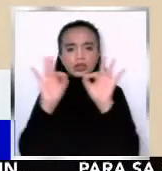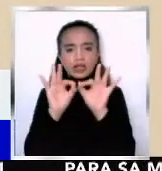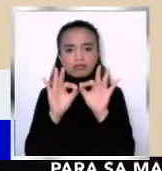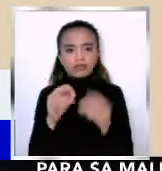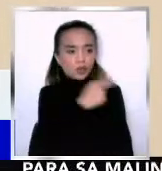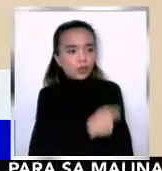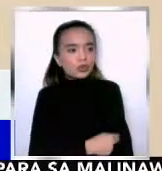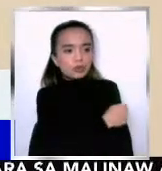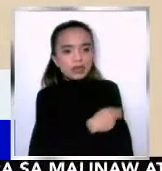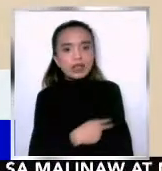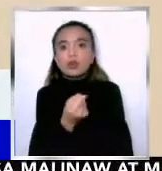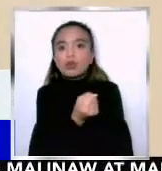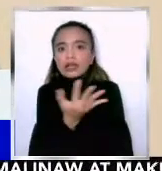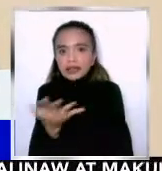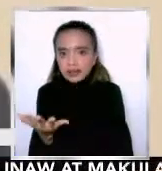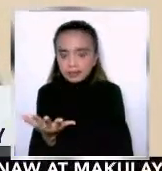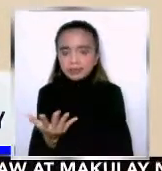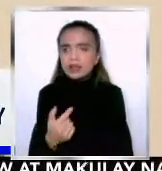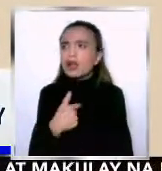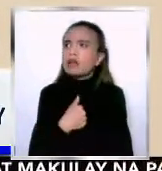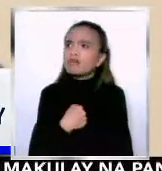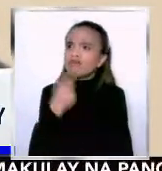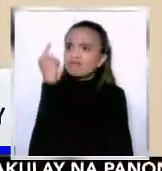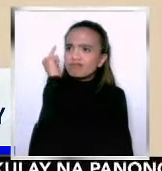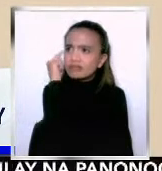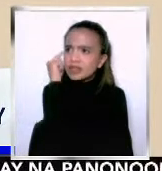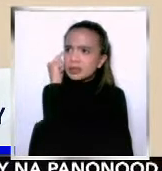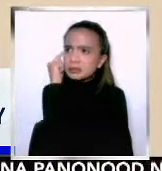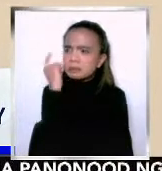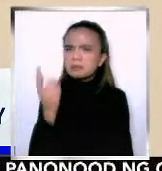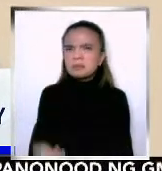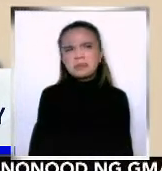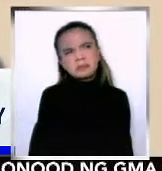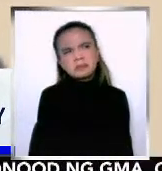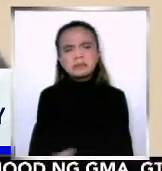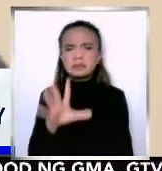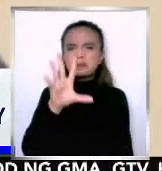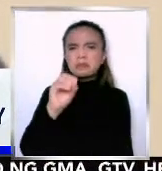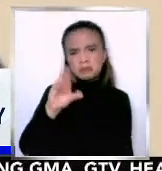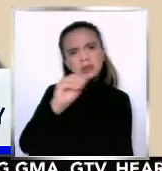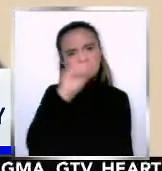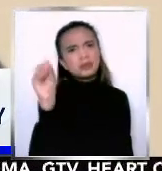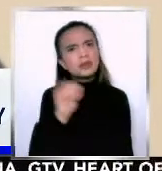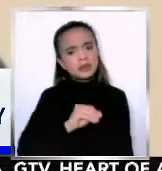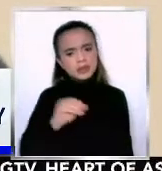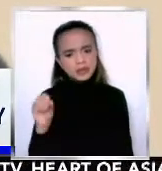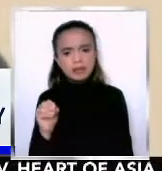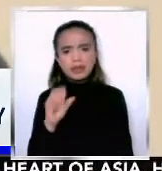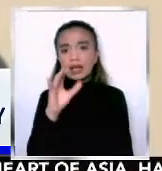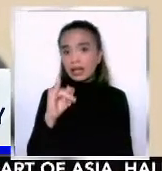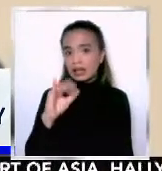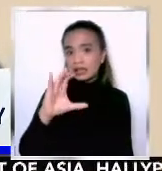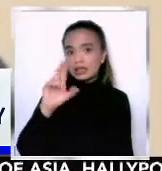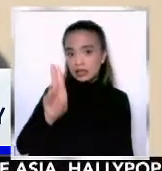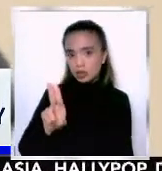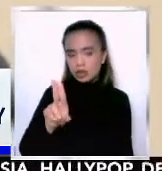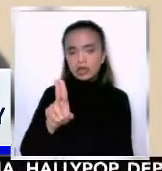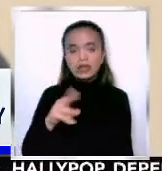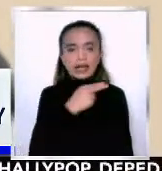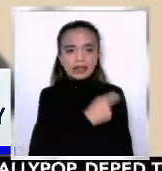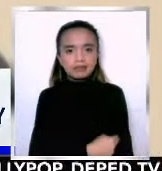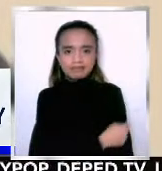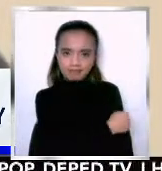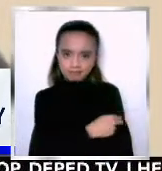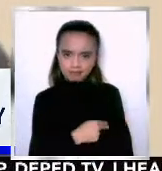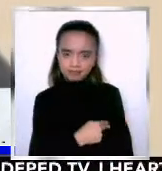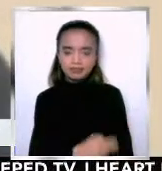po, sa aking pagkakaalam, nasa roughly 50% pa po ang ating ICU at healthcare capacity sa NCR.